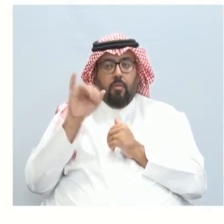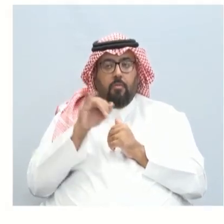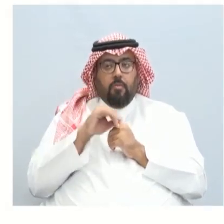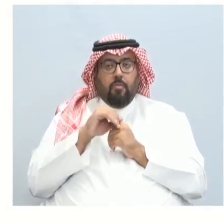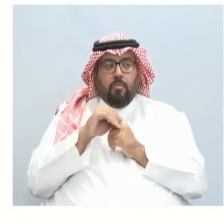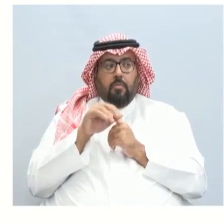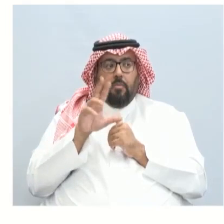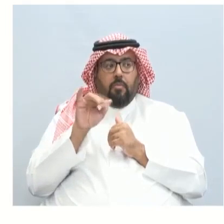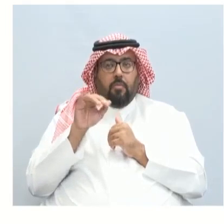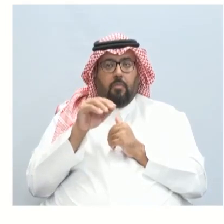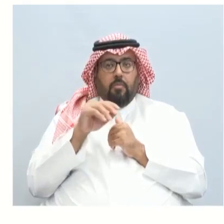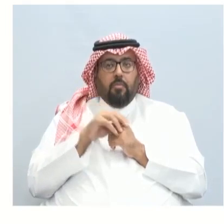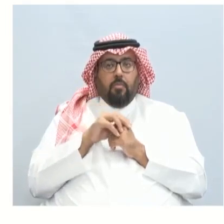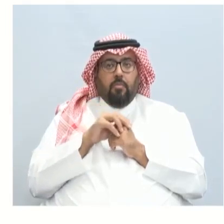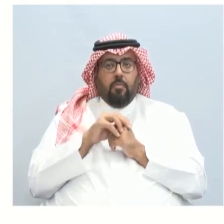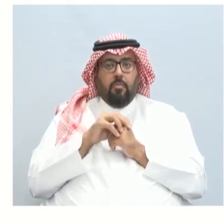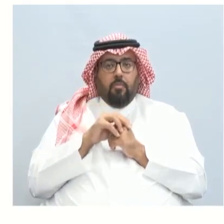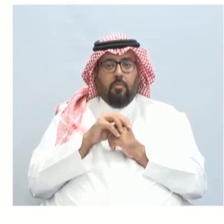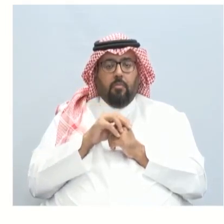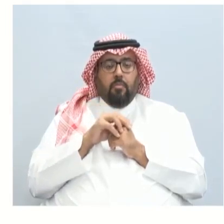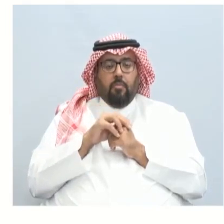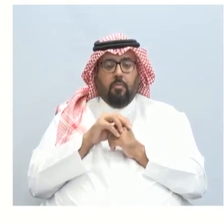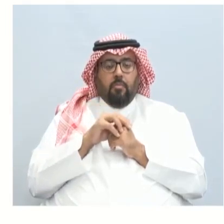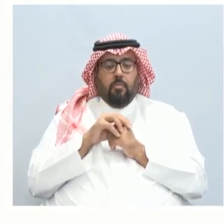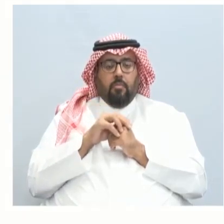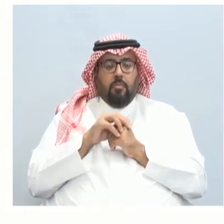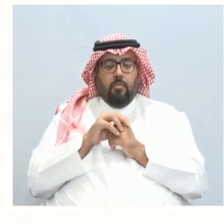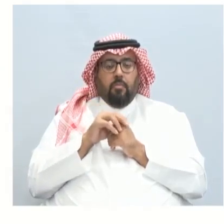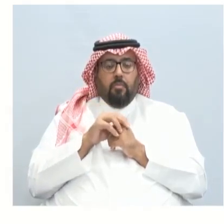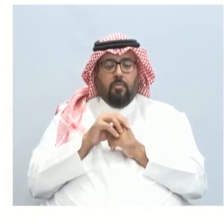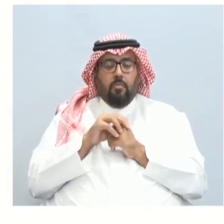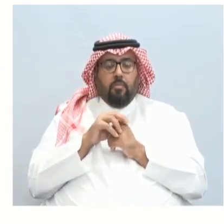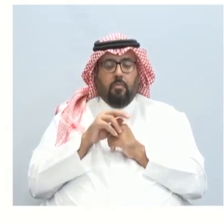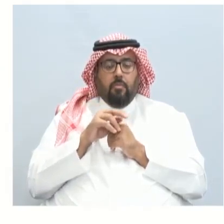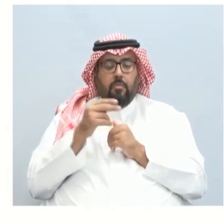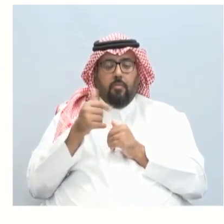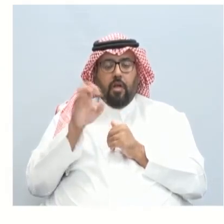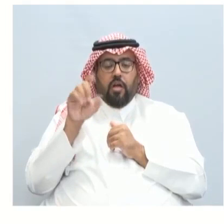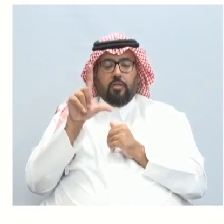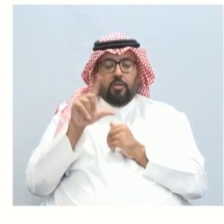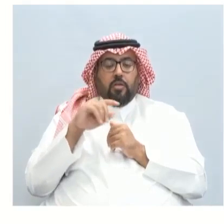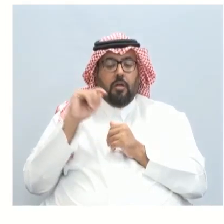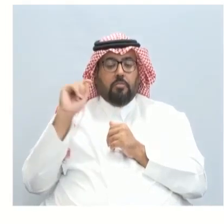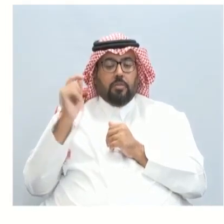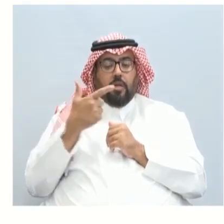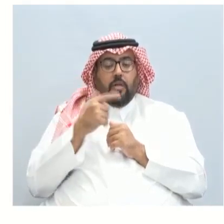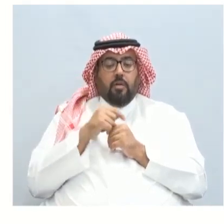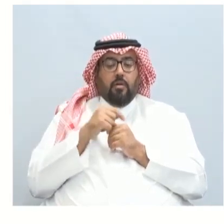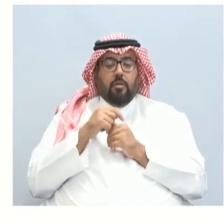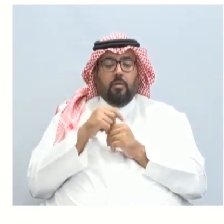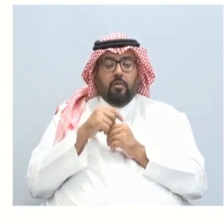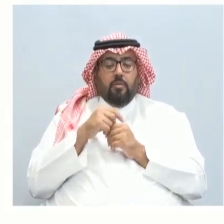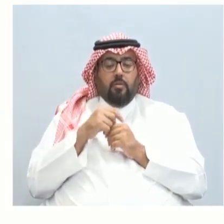المهم ابناء وبنات الطلاب هو ماذا ممتازين هو عاجل كيف يكون عاجل